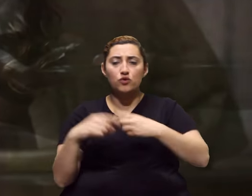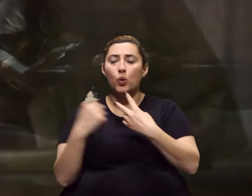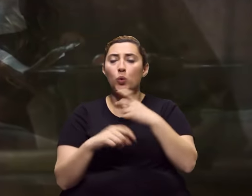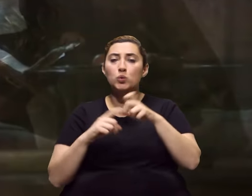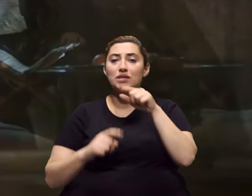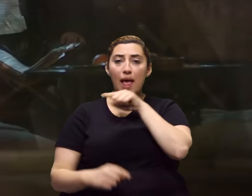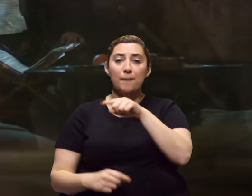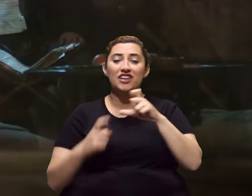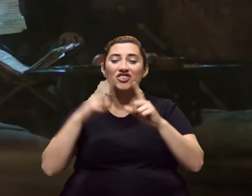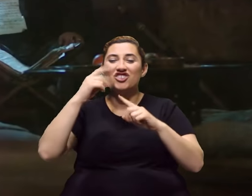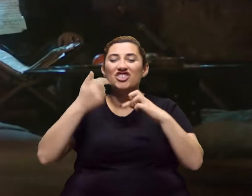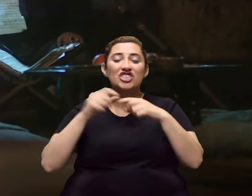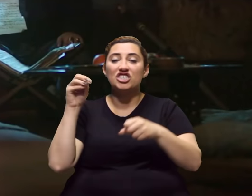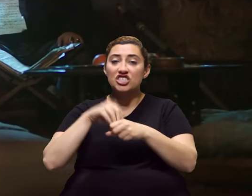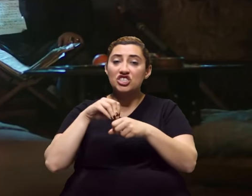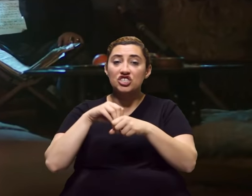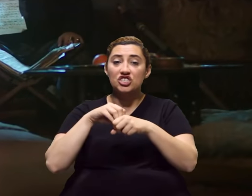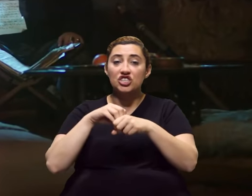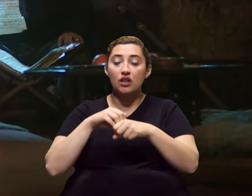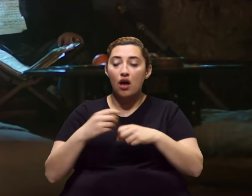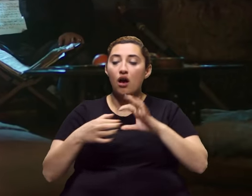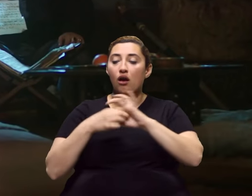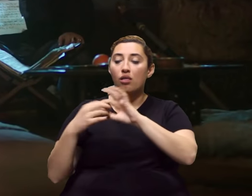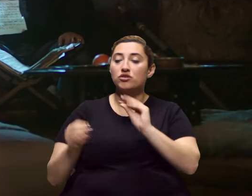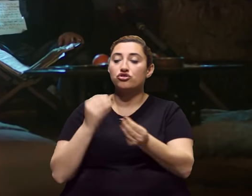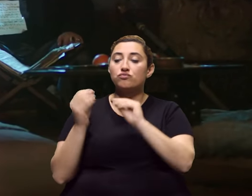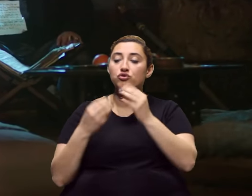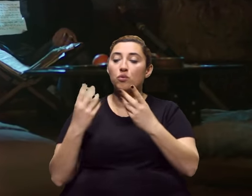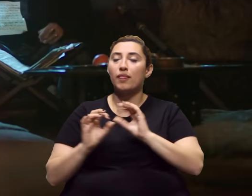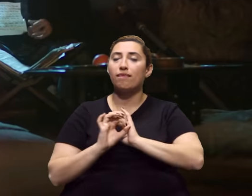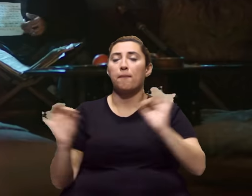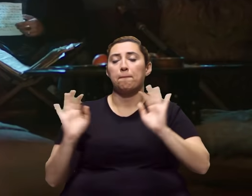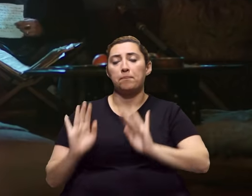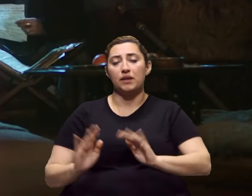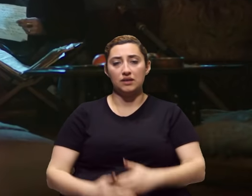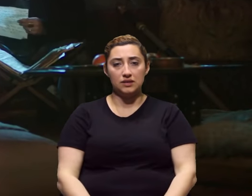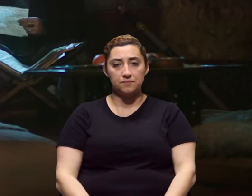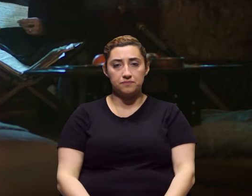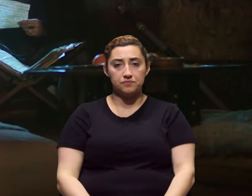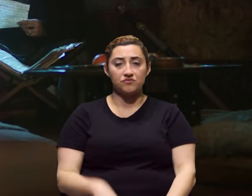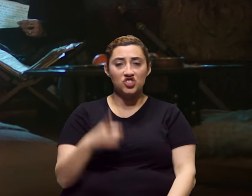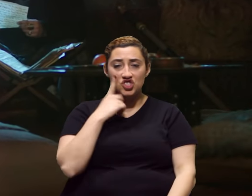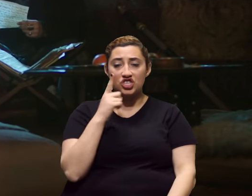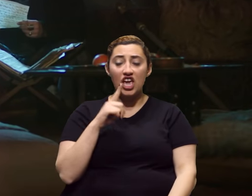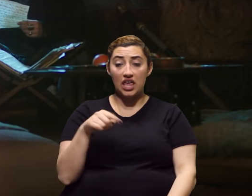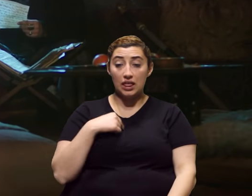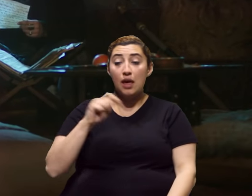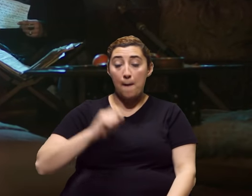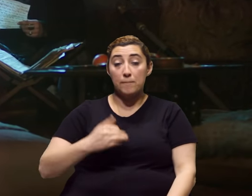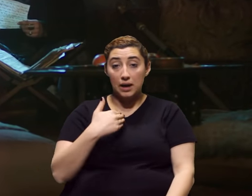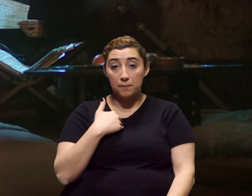Yunus Emre'nin şiirlerinde dile gelmiş tas tamam. Şahitlik ederiz